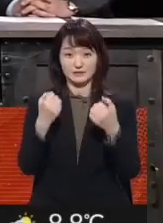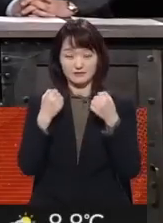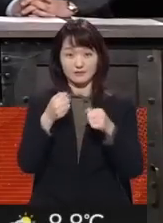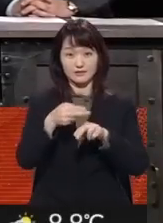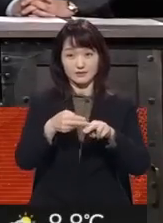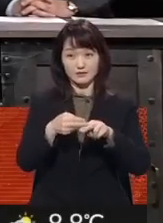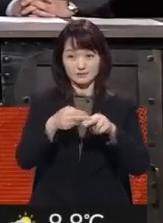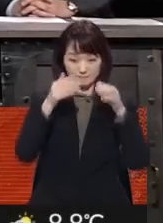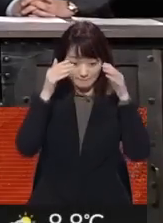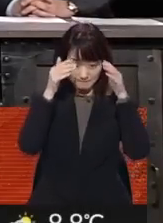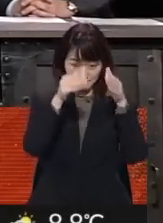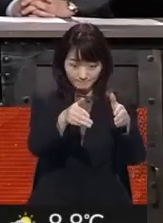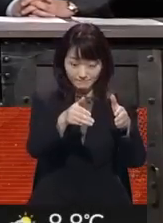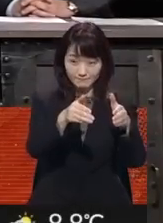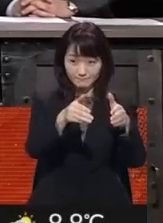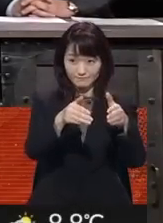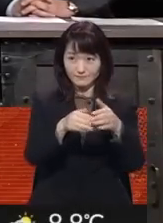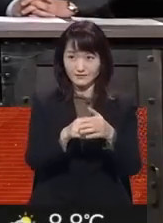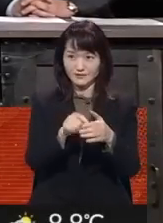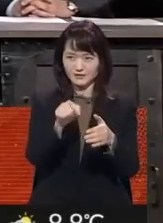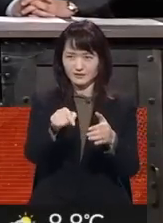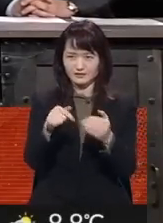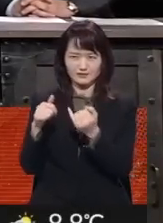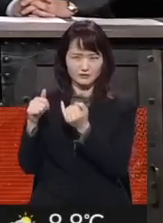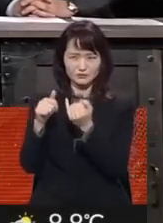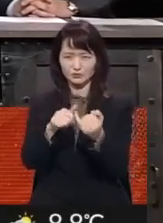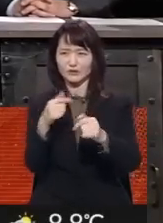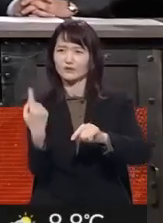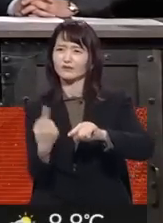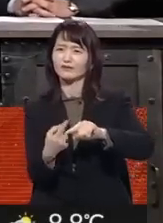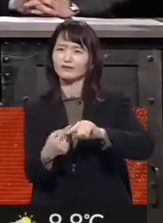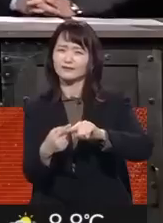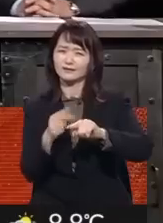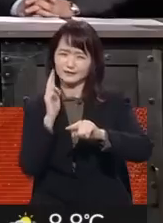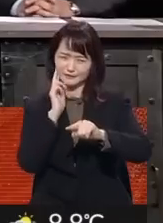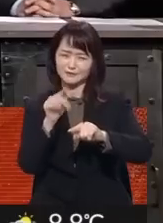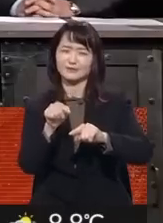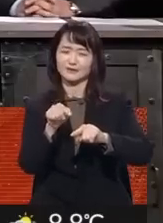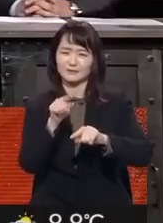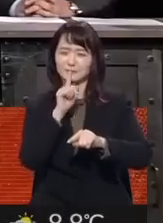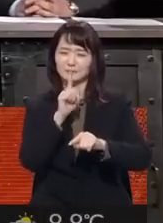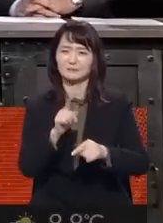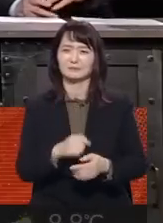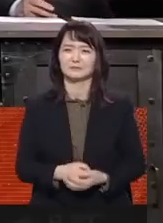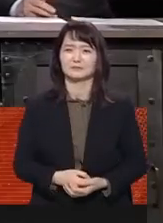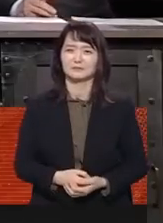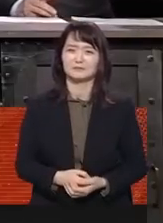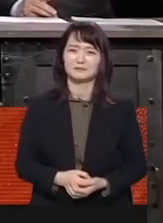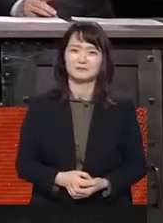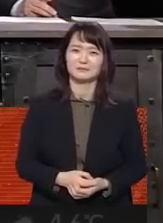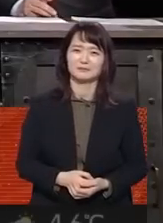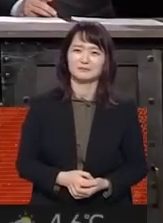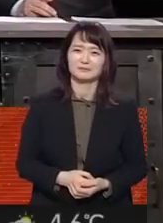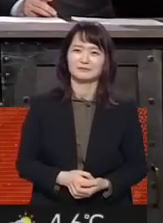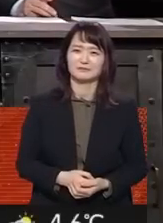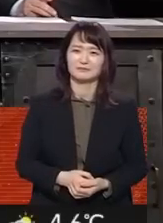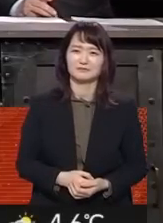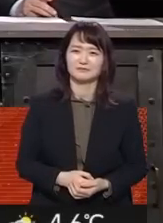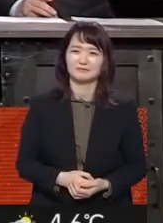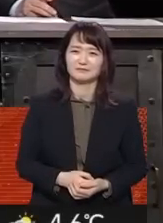올인하는 건 사실상 스토킹이다 아주 또 신박한 논리가 또 등장했습니다 자 이기자 일단